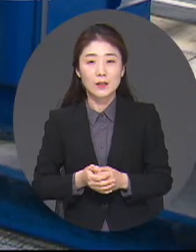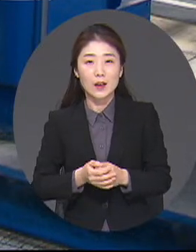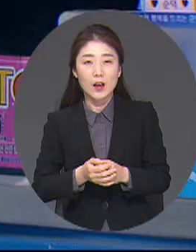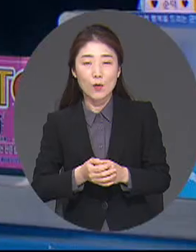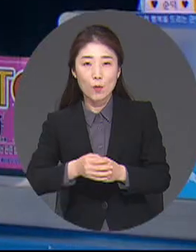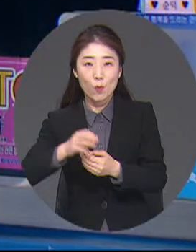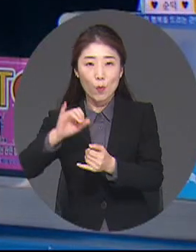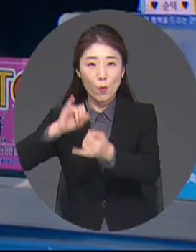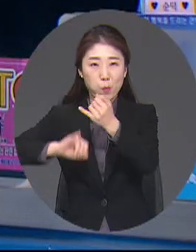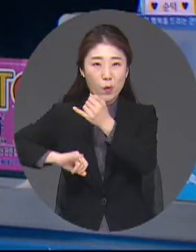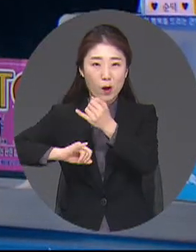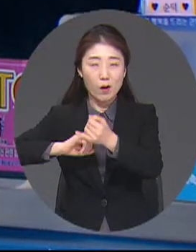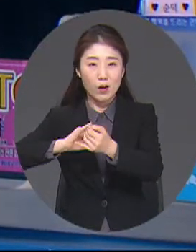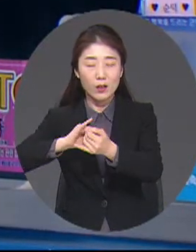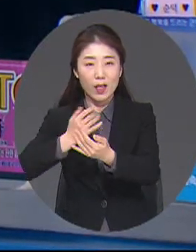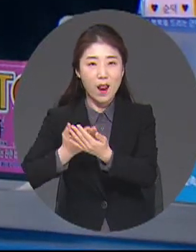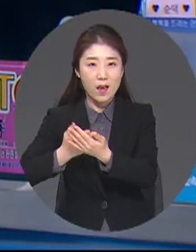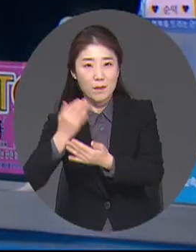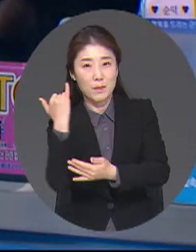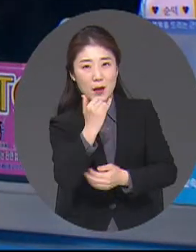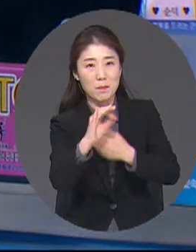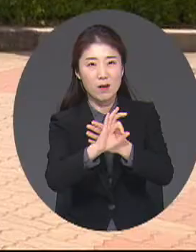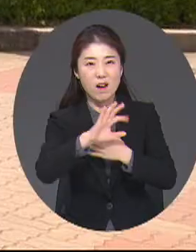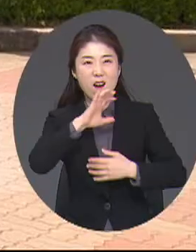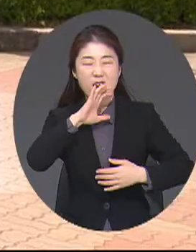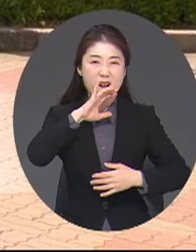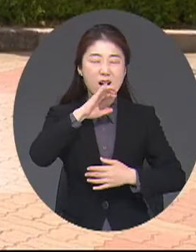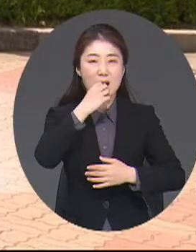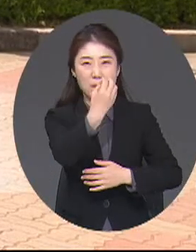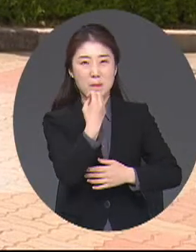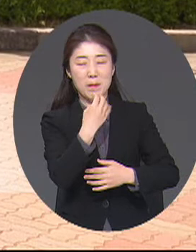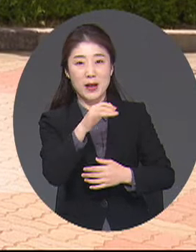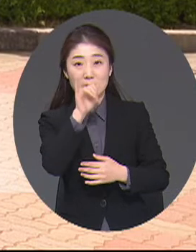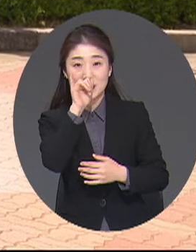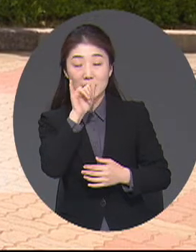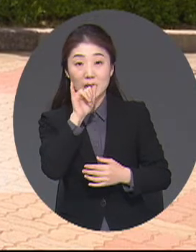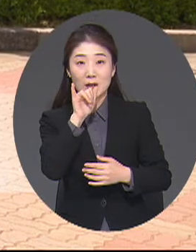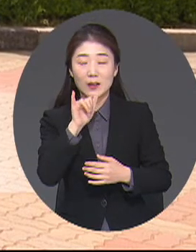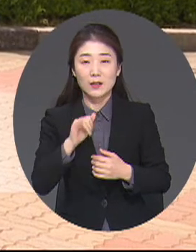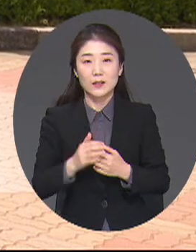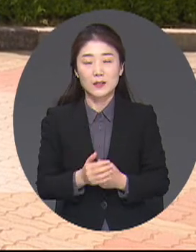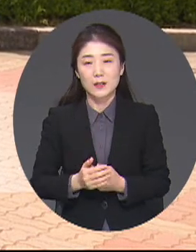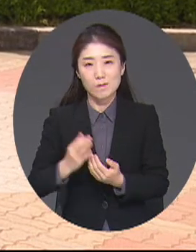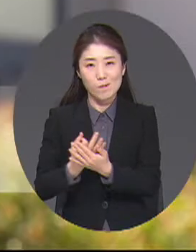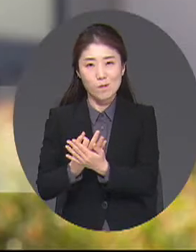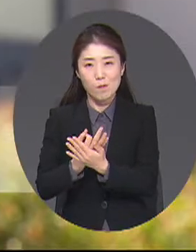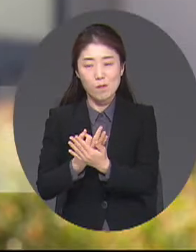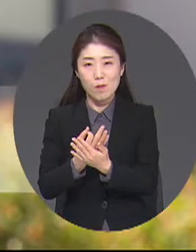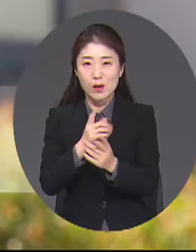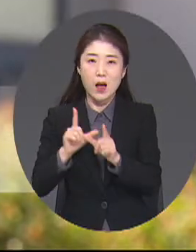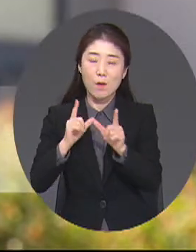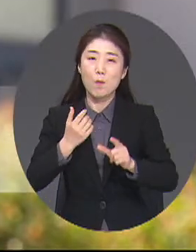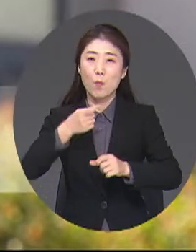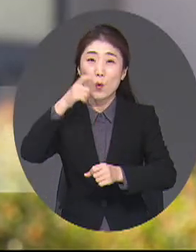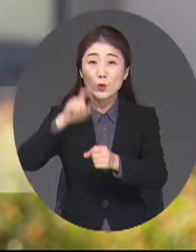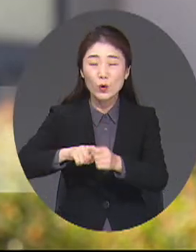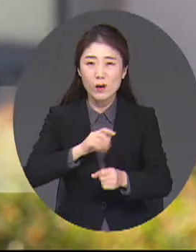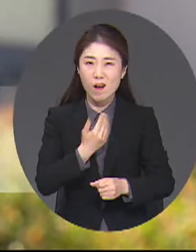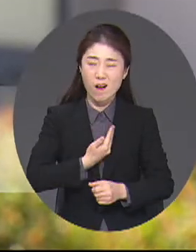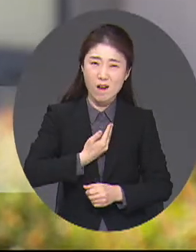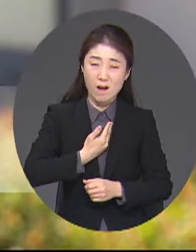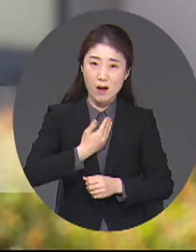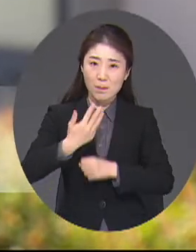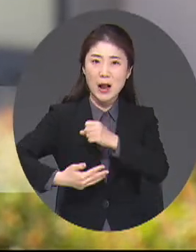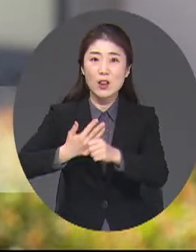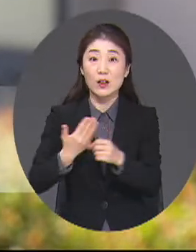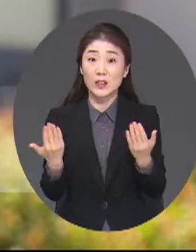하면 돌아오는 건 고함과 욕설뿐입니다 생계 탓에 참고이를 해온 것도 8년째 협력업체 소속인